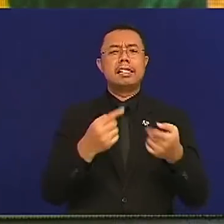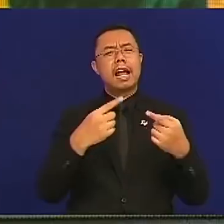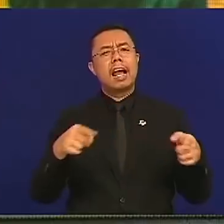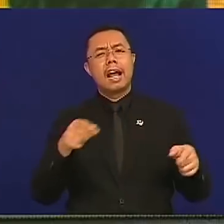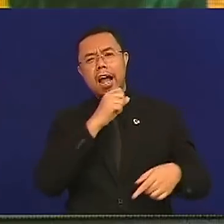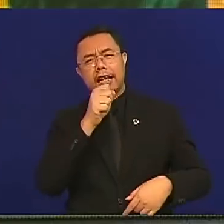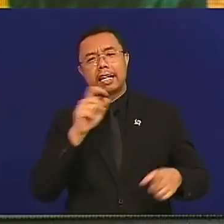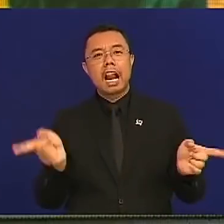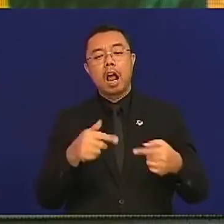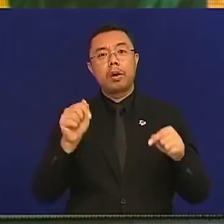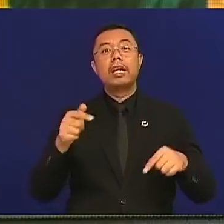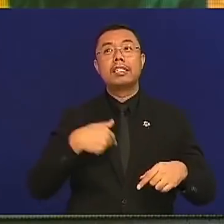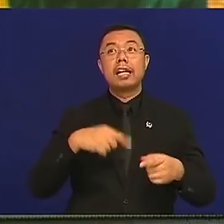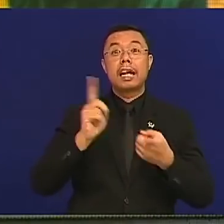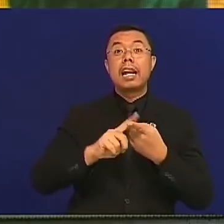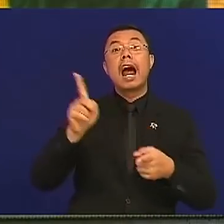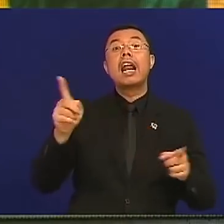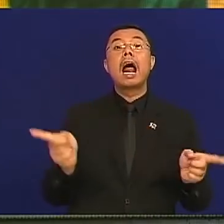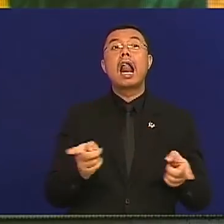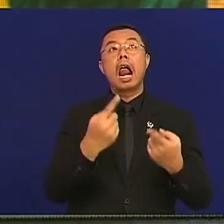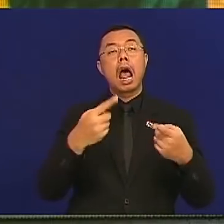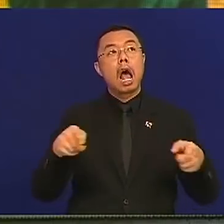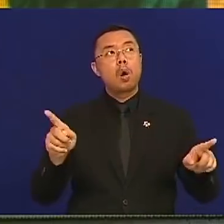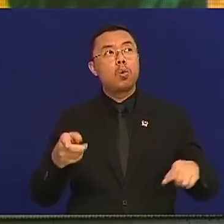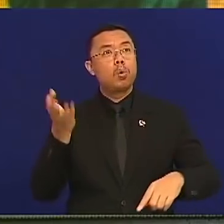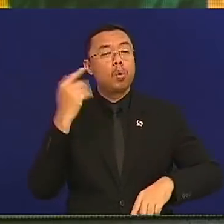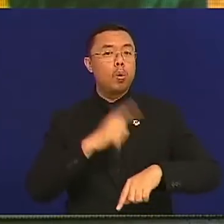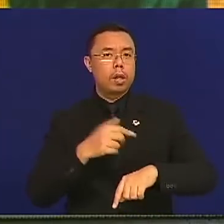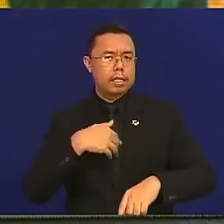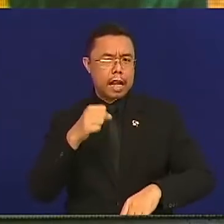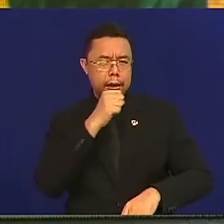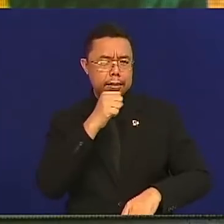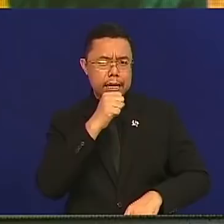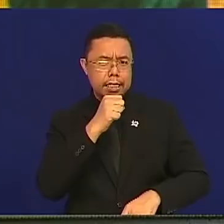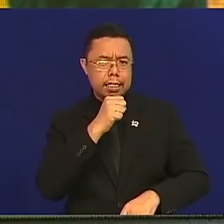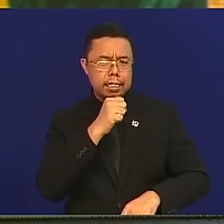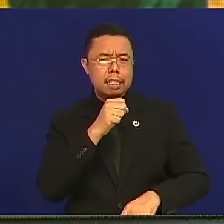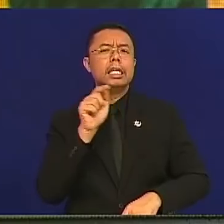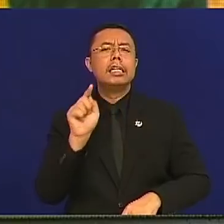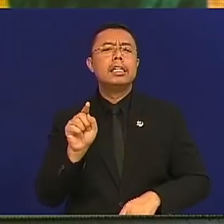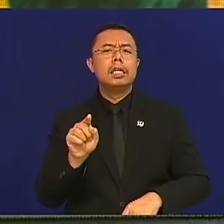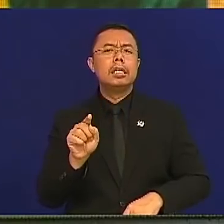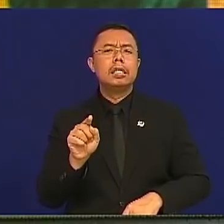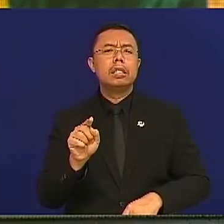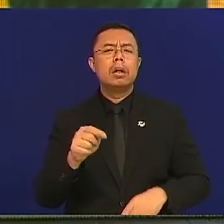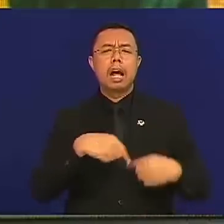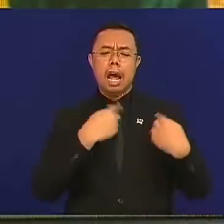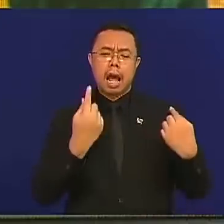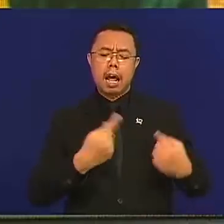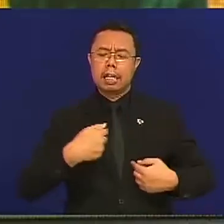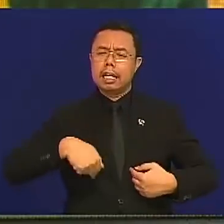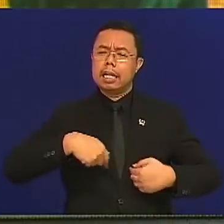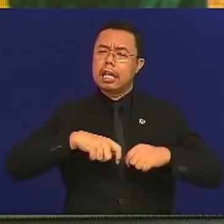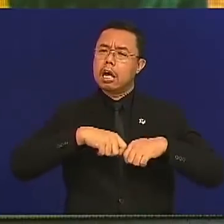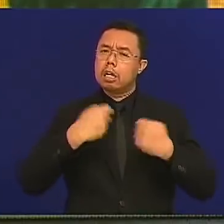Saya mengenal satu lagu yang waktu saya menyanyi, ya, itu hati kita